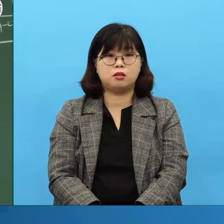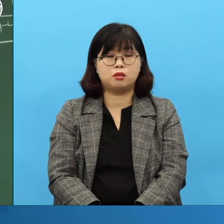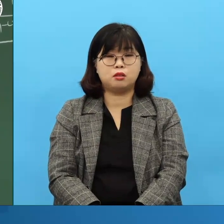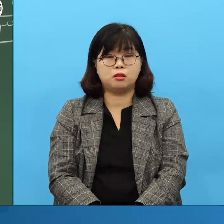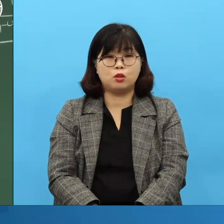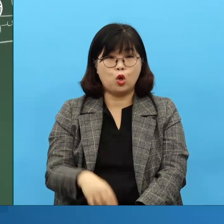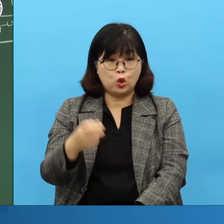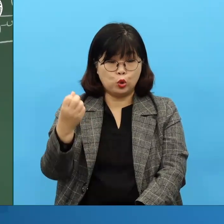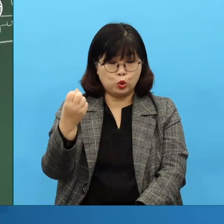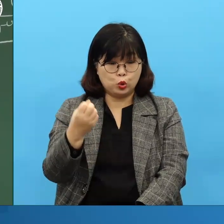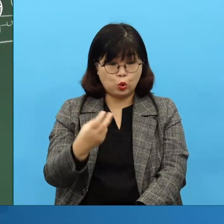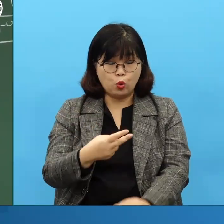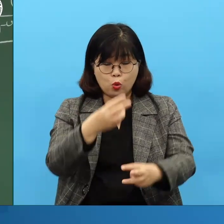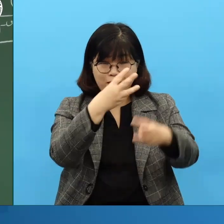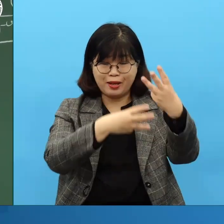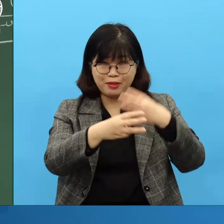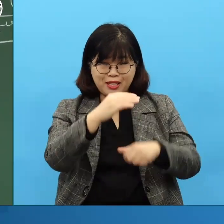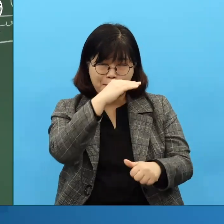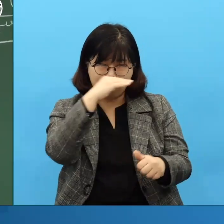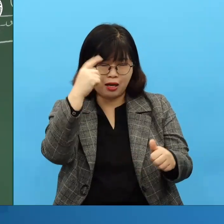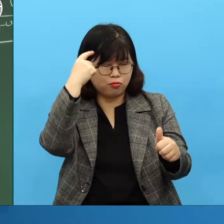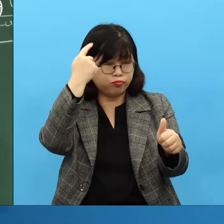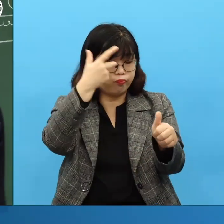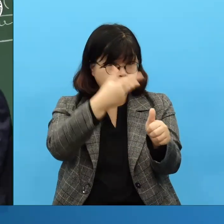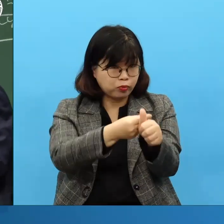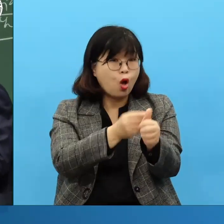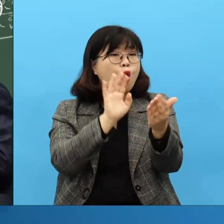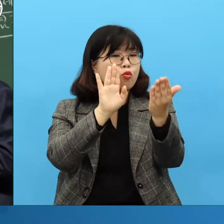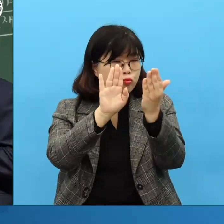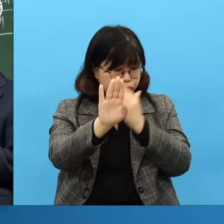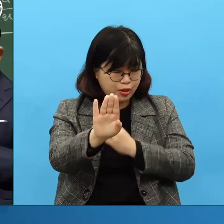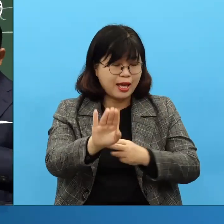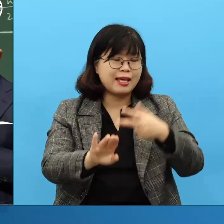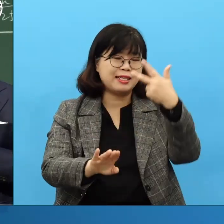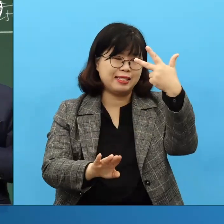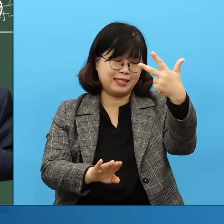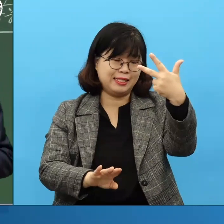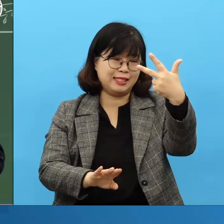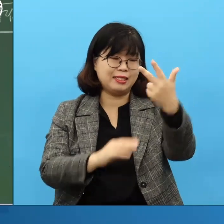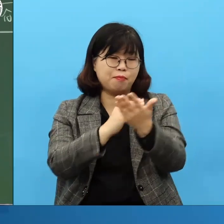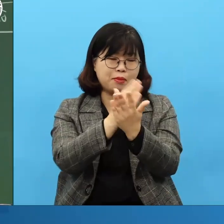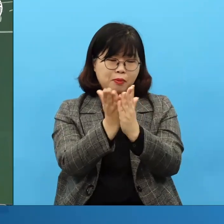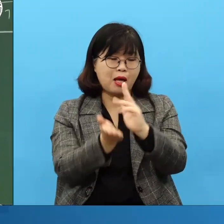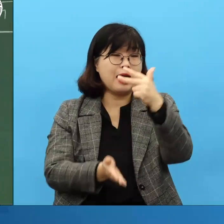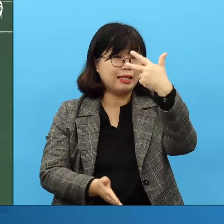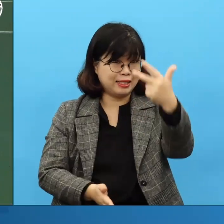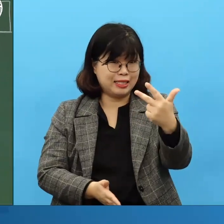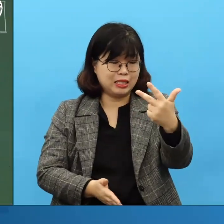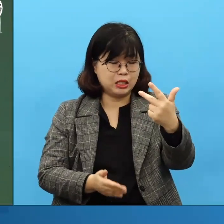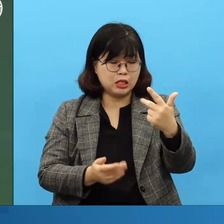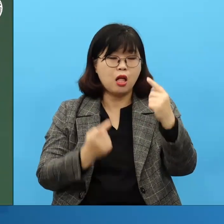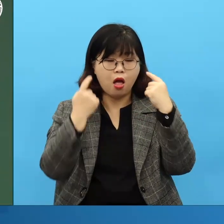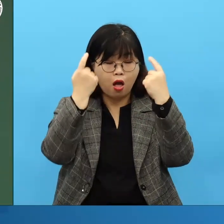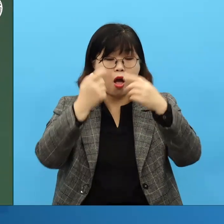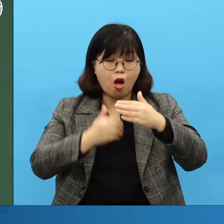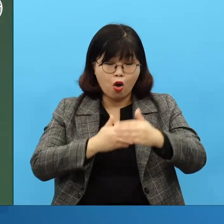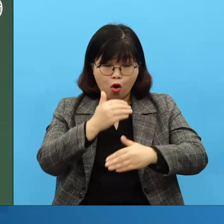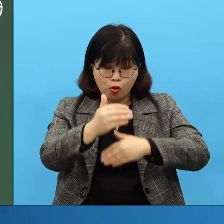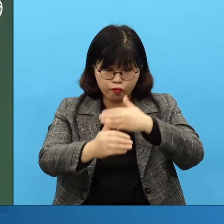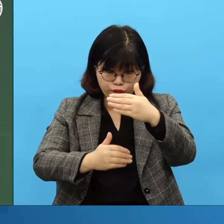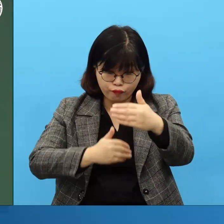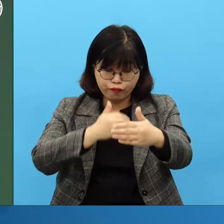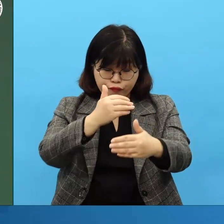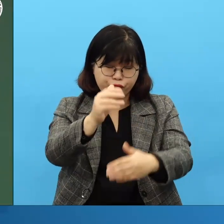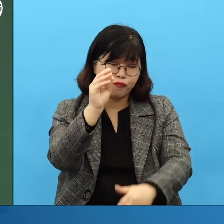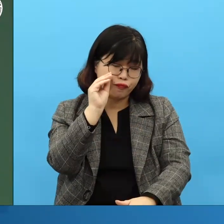7대 여정을 가게 되는 겁니다. And this must become imprinted for them to take the 7 journeys going forward. 얼마나 중요합니까? How important is this? 이보다